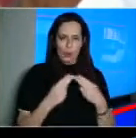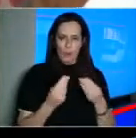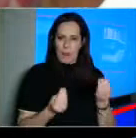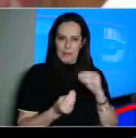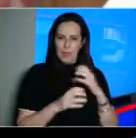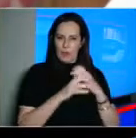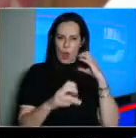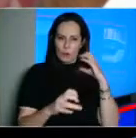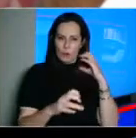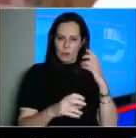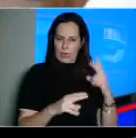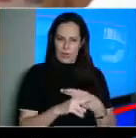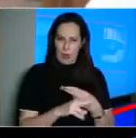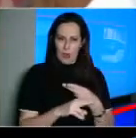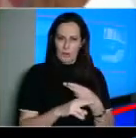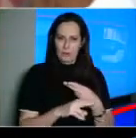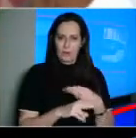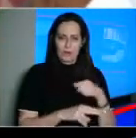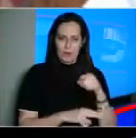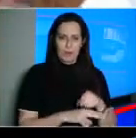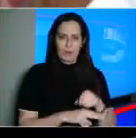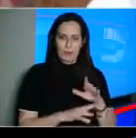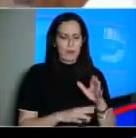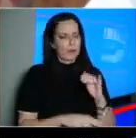מעבר לתחבורה ציבורית סטנדרטית. וזה מה